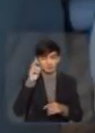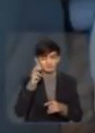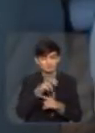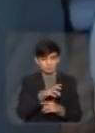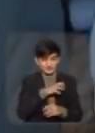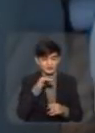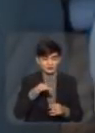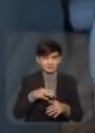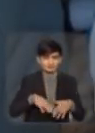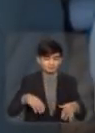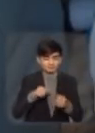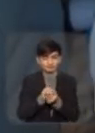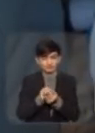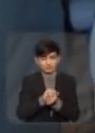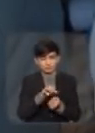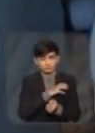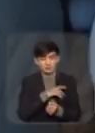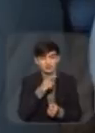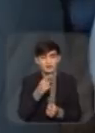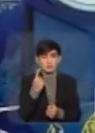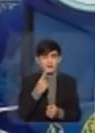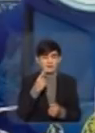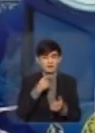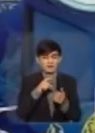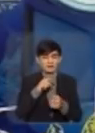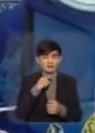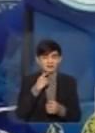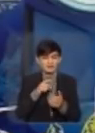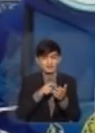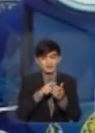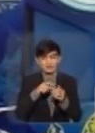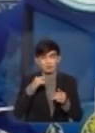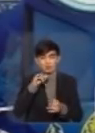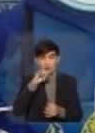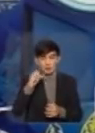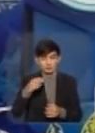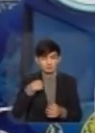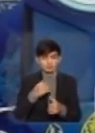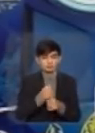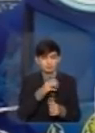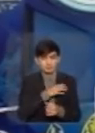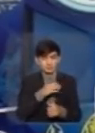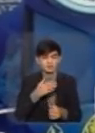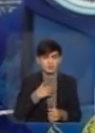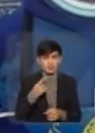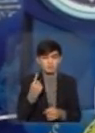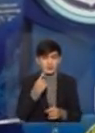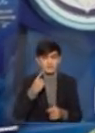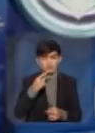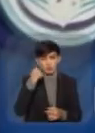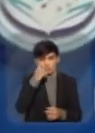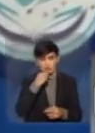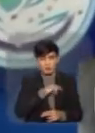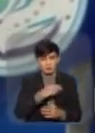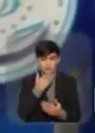дәретке бірінші сабақ үстінде отырып қойдым дейді оқушы. Я тоже работаю не первый год. Мен бірінші жыл жұмыс істеп жатқан жоқпын. Егер